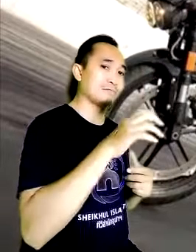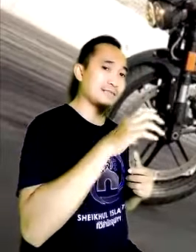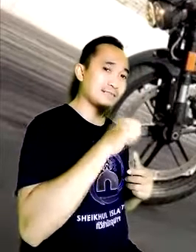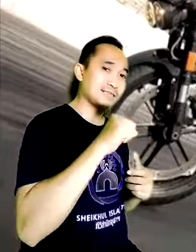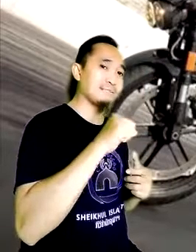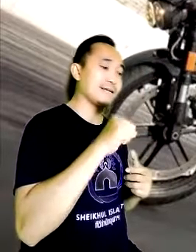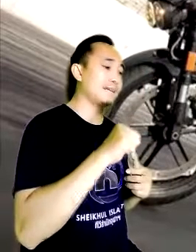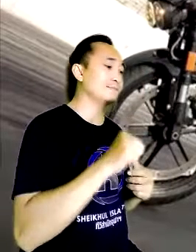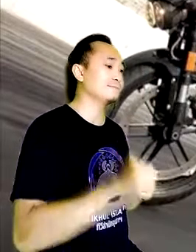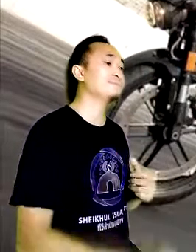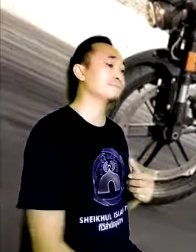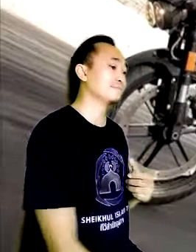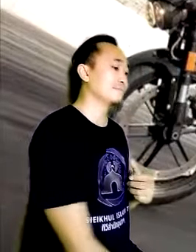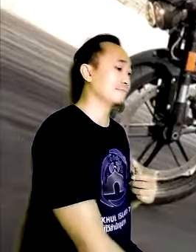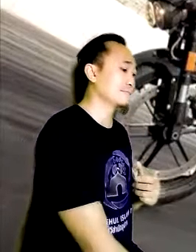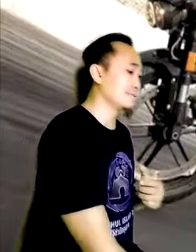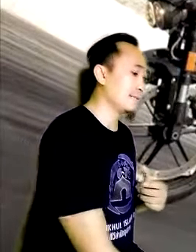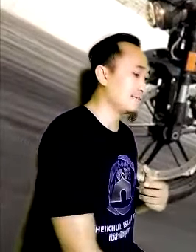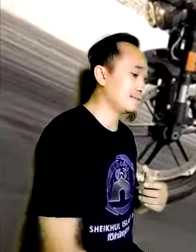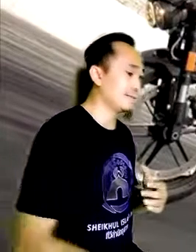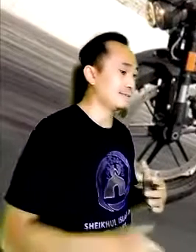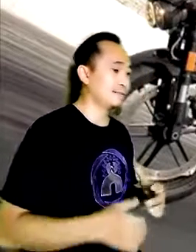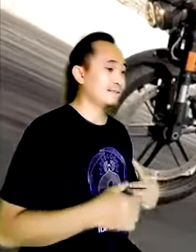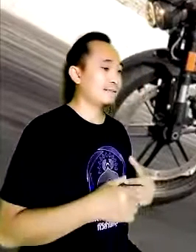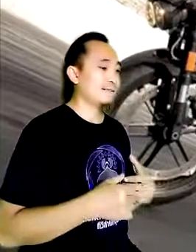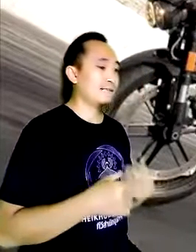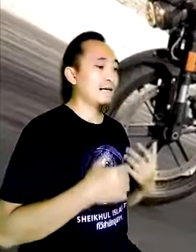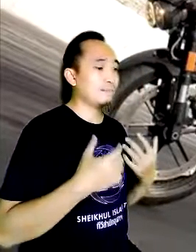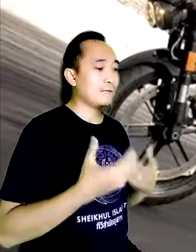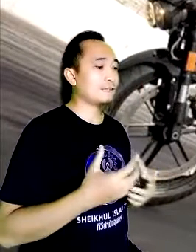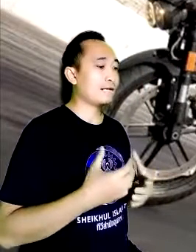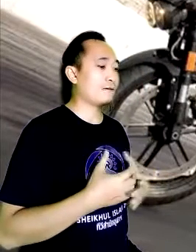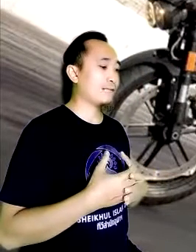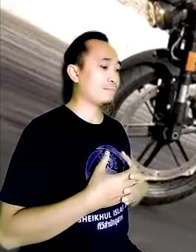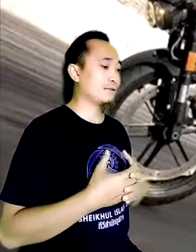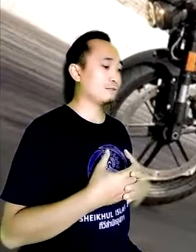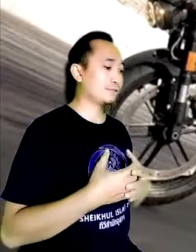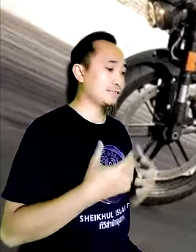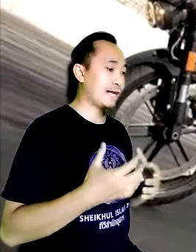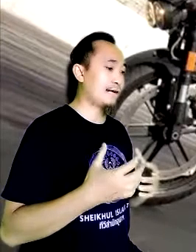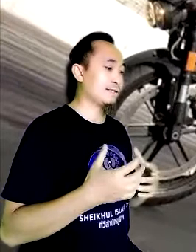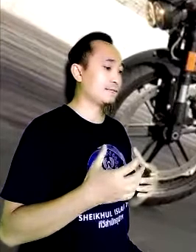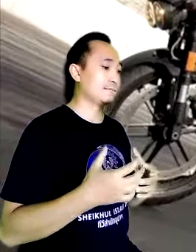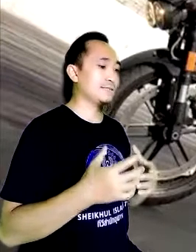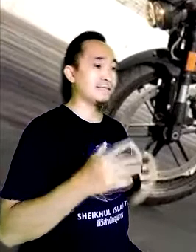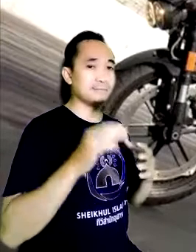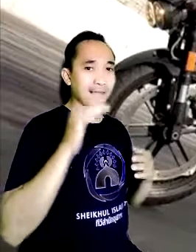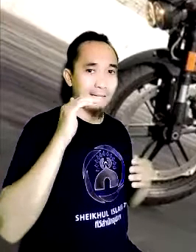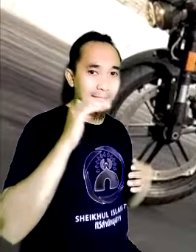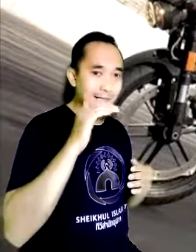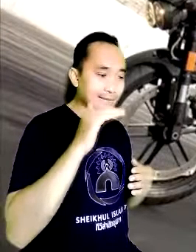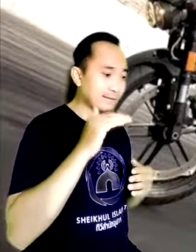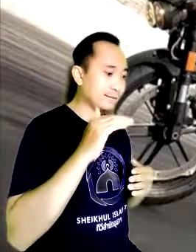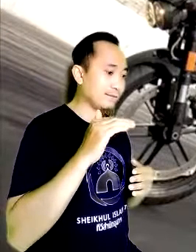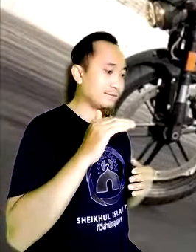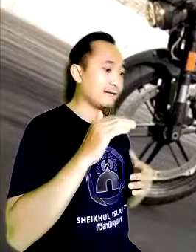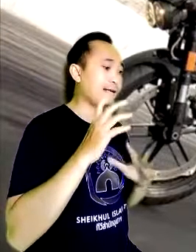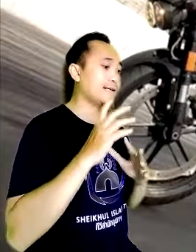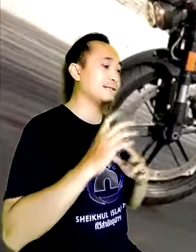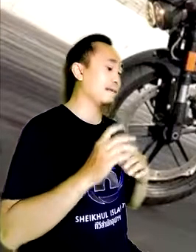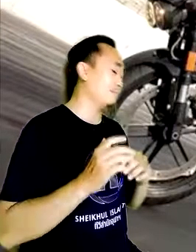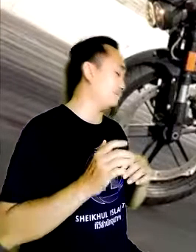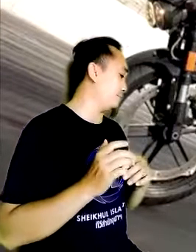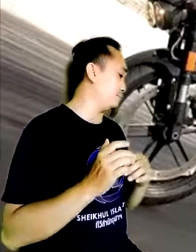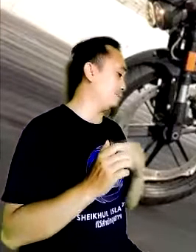Ditarik tuas remnya, ya. Ya, motor yang awalnya melaju kencang menjadi melambat